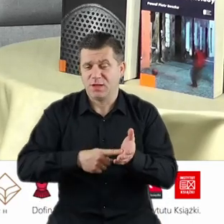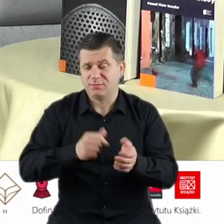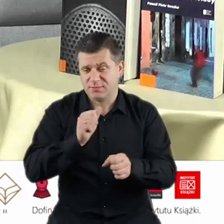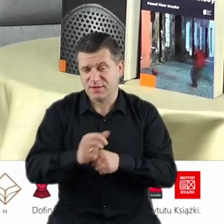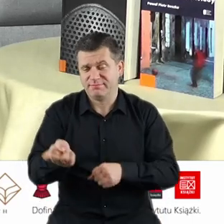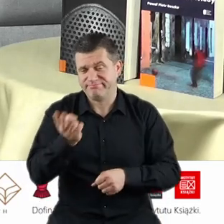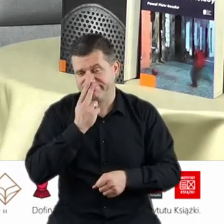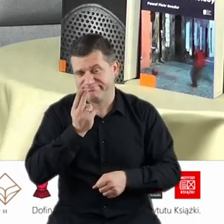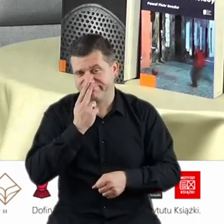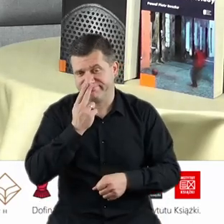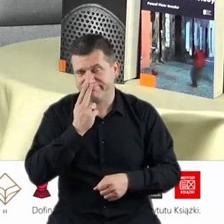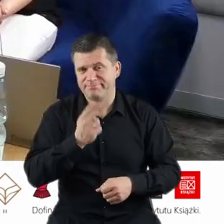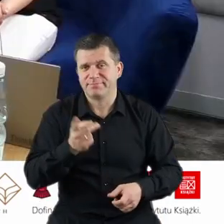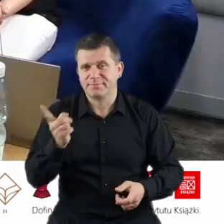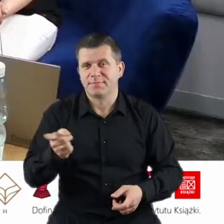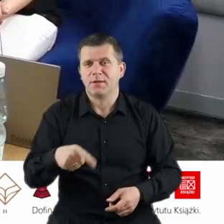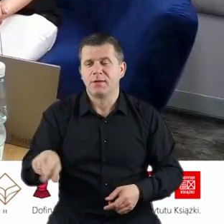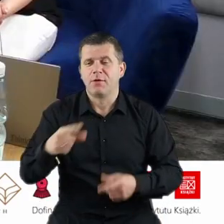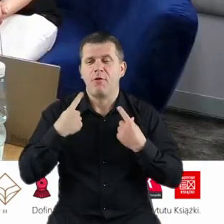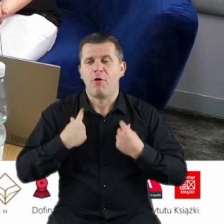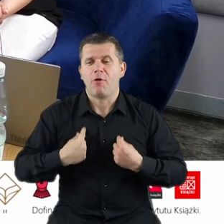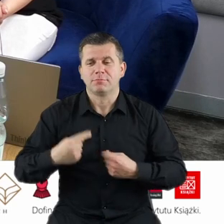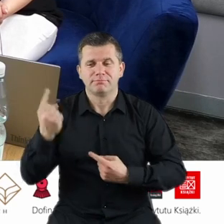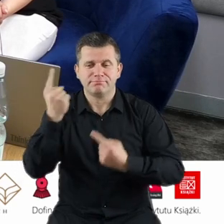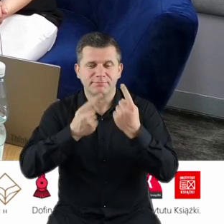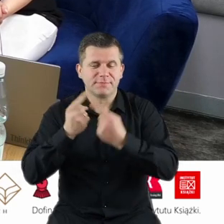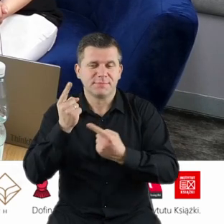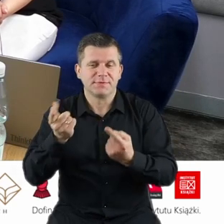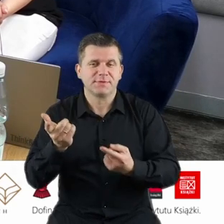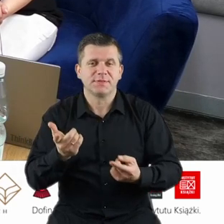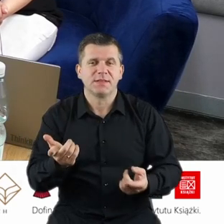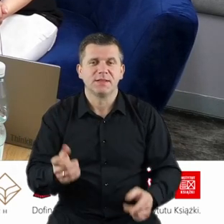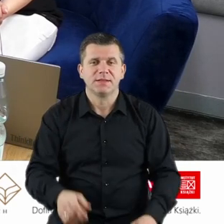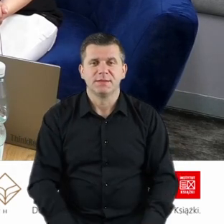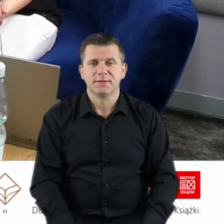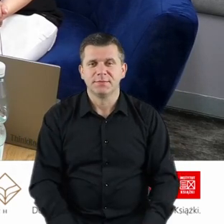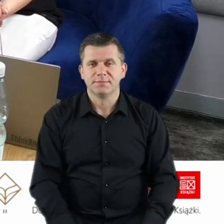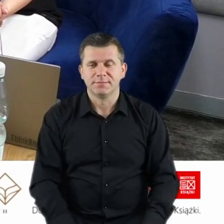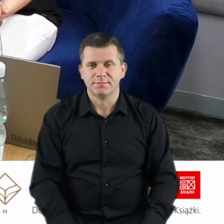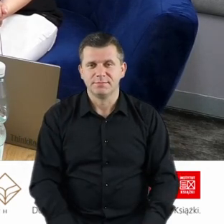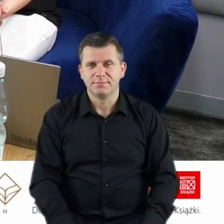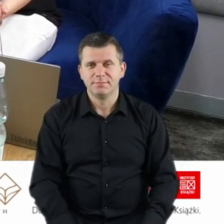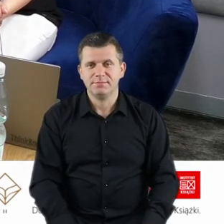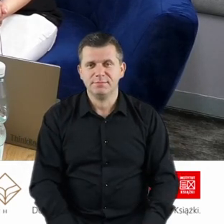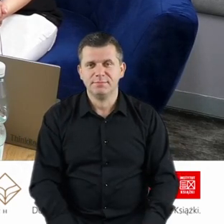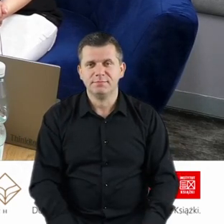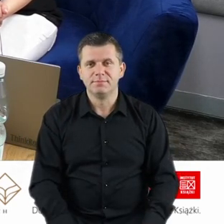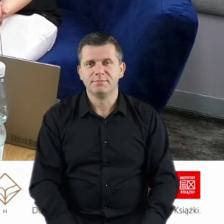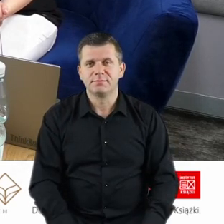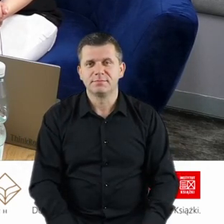Więc całkiem często się zdarza, że bohater uważa po tym, że